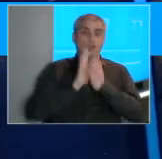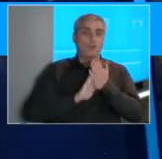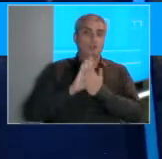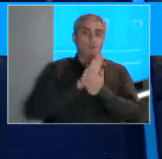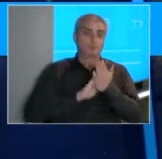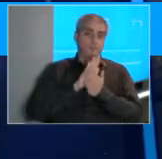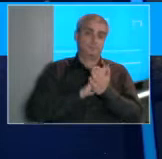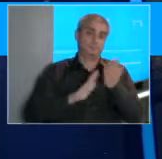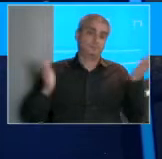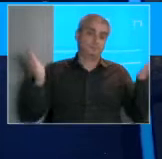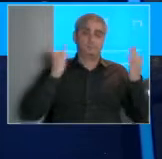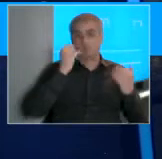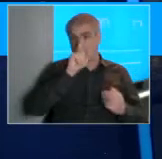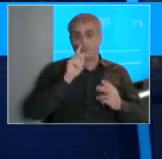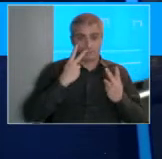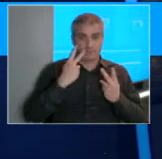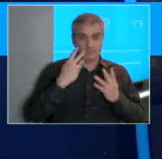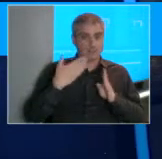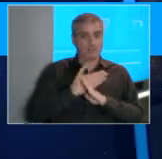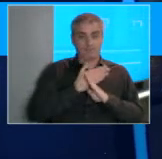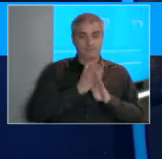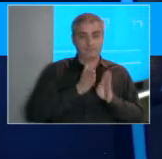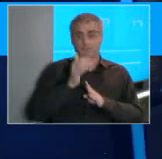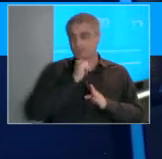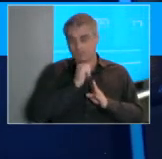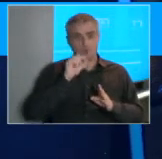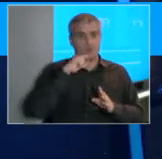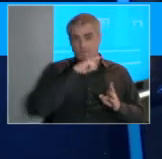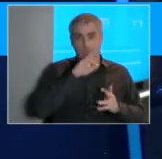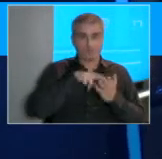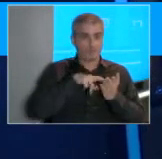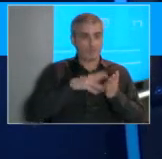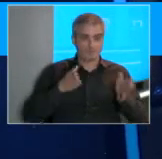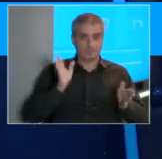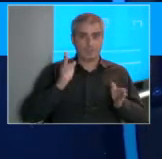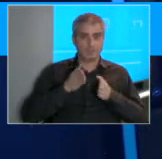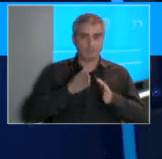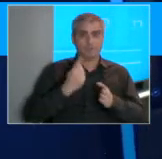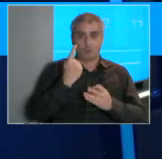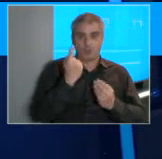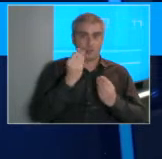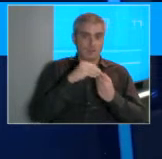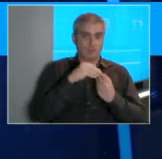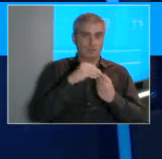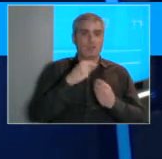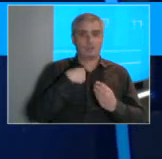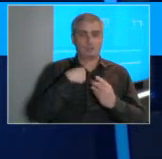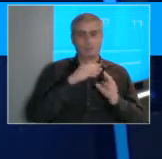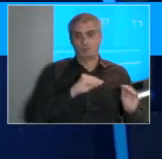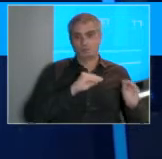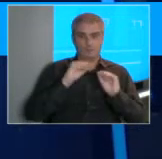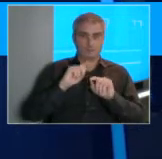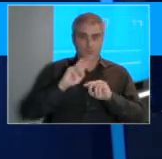אותם, אבל כן, אולי כדאי להכניס למסלול הירוק ולמסלול האדום של המכס, גם מסלול אחד נוסף. אנחנו